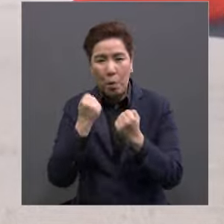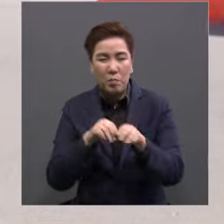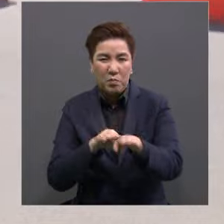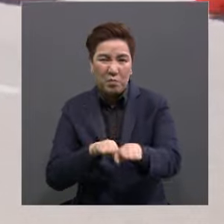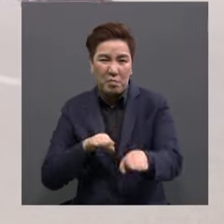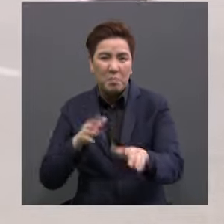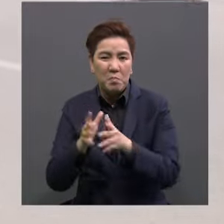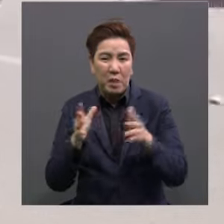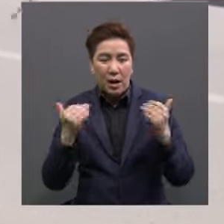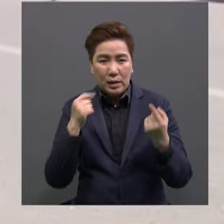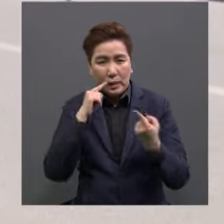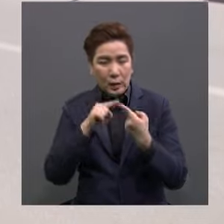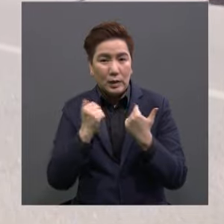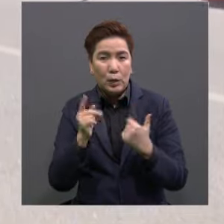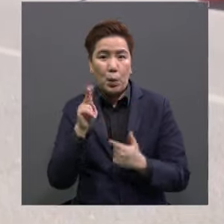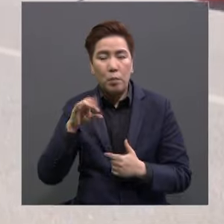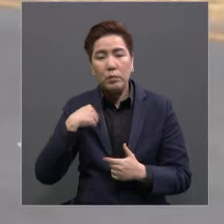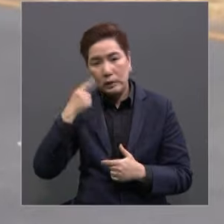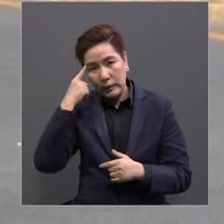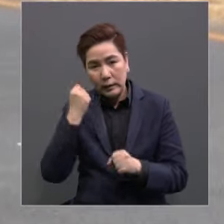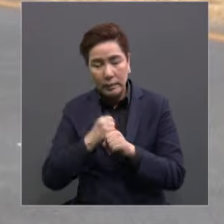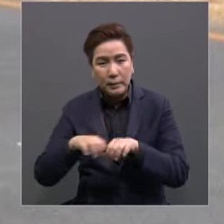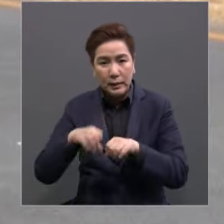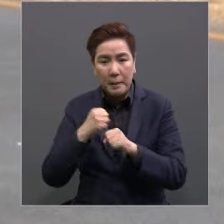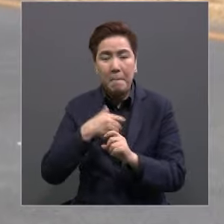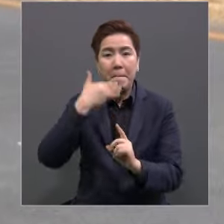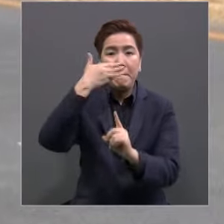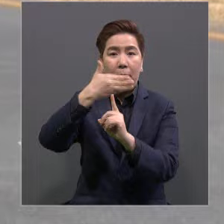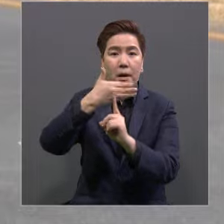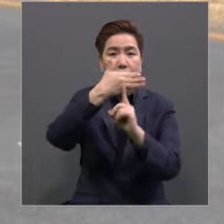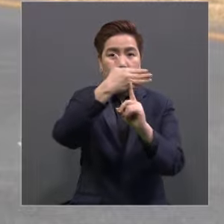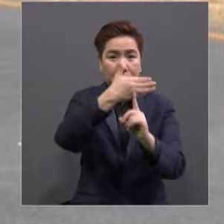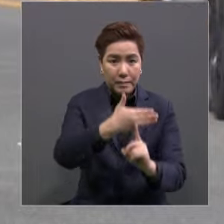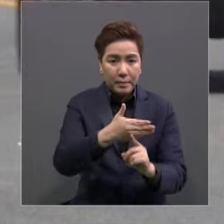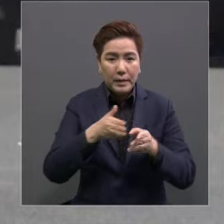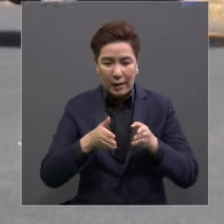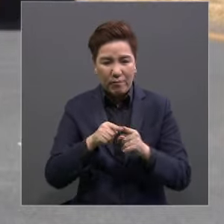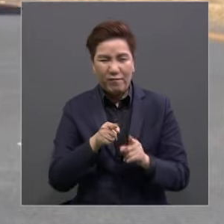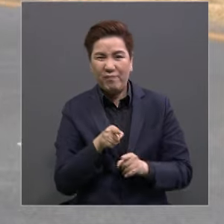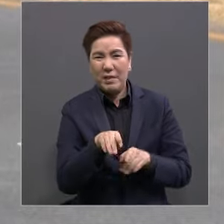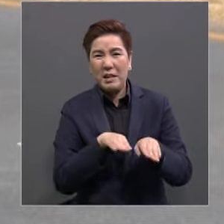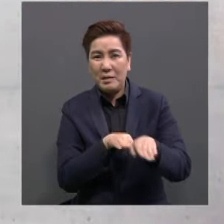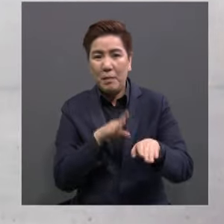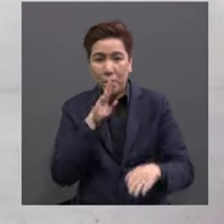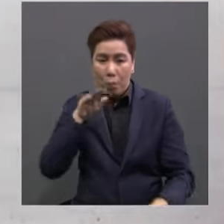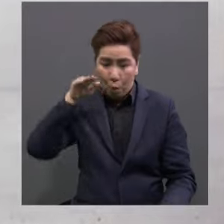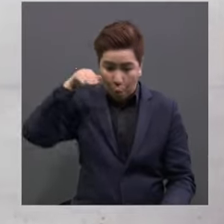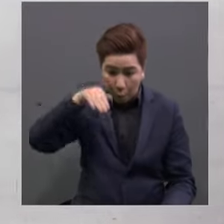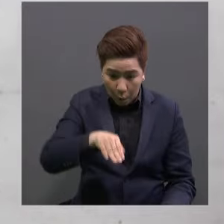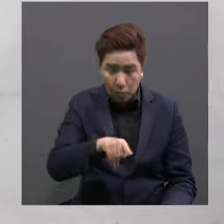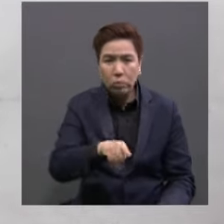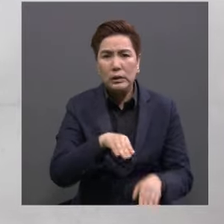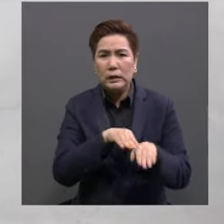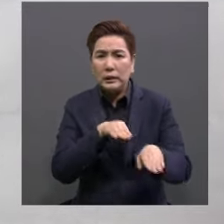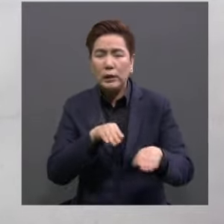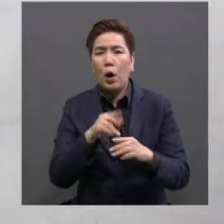สมค่อนข้างมากนะครับซึ่งกรมทางหลวงมีการจัดทำป้ายบอกทางนะครับเป็นเส้นทางเลี่ยงซึ่งหากลงมาจากมอเตอร์เวย์ที่ตำบลหน